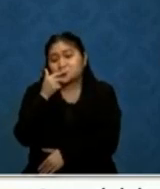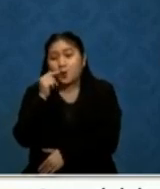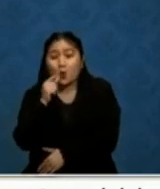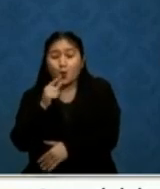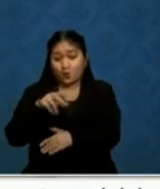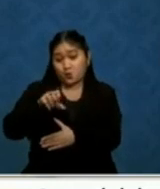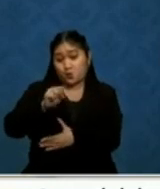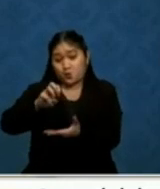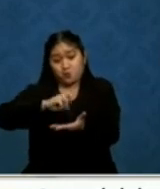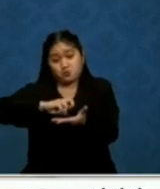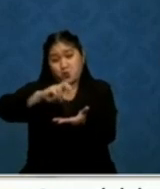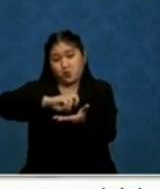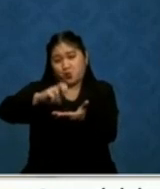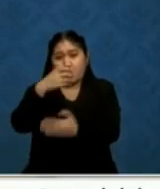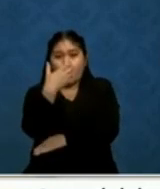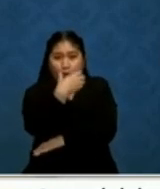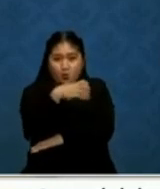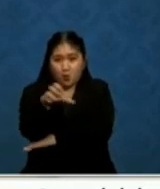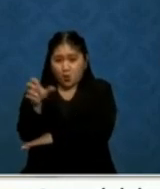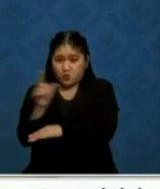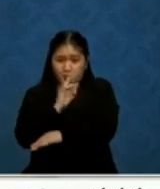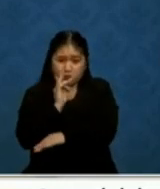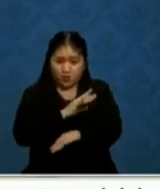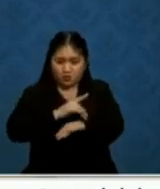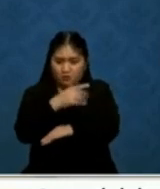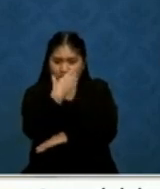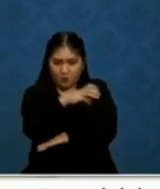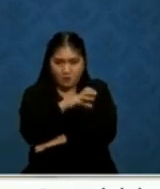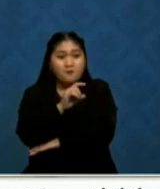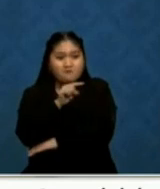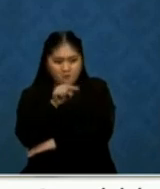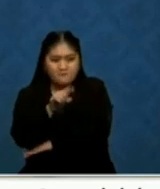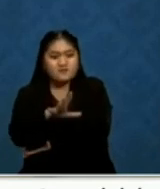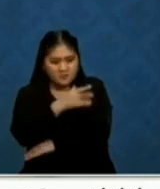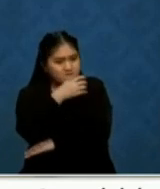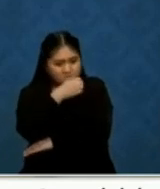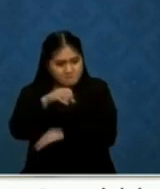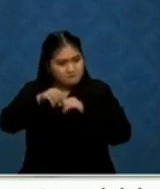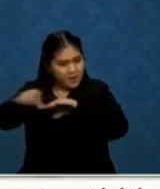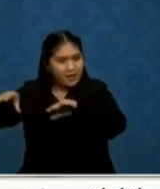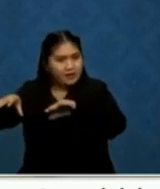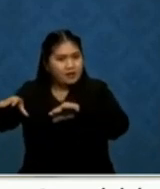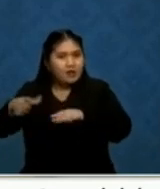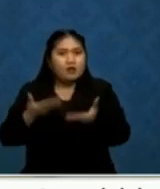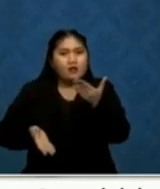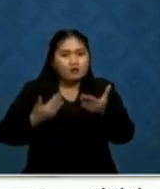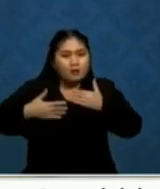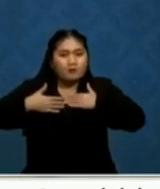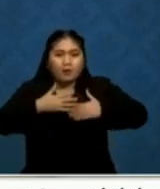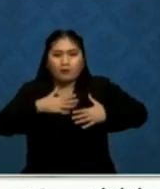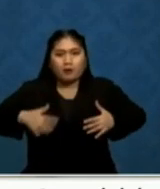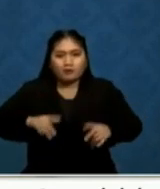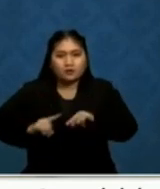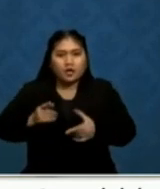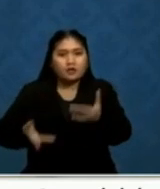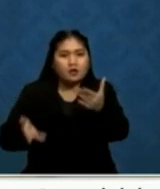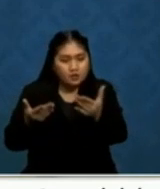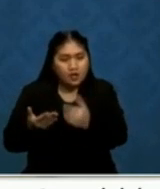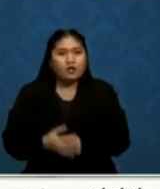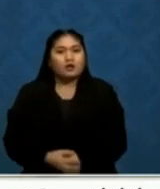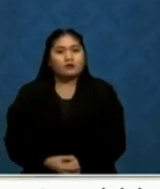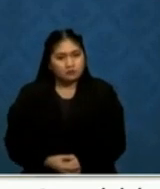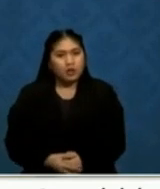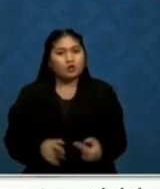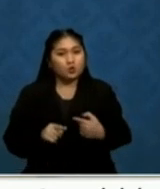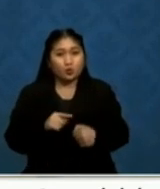ข้อความถ่ายคลิปลามกและขู่ว่าจะเผยแพร่ไปจนถึงการแตะเนื้อต้องตัวสัมผัสร่างกายของลูกจ้างด้วยค่ะ